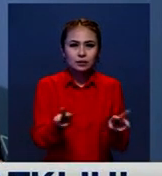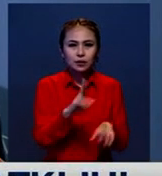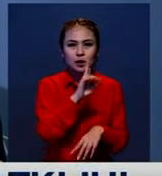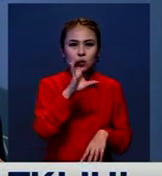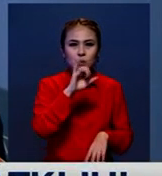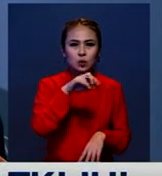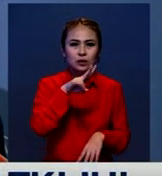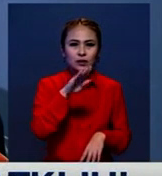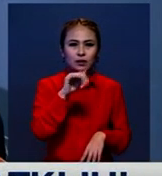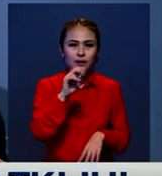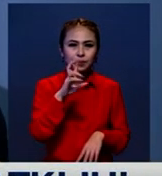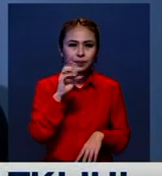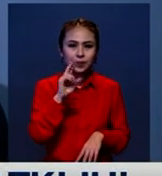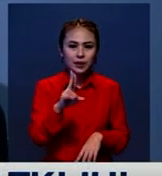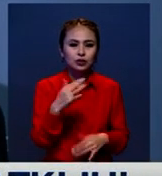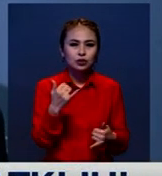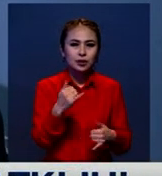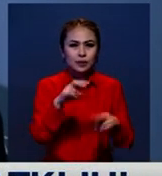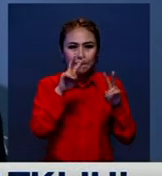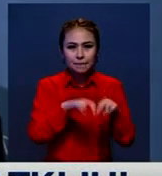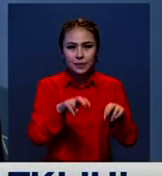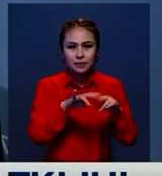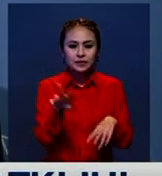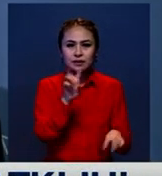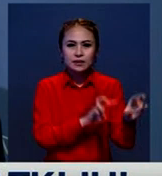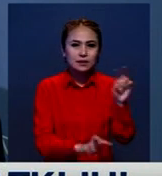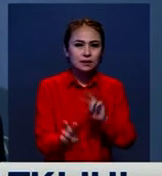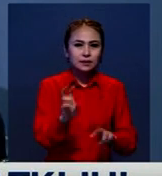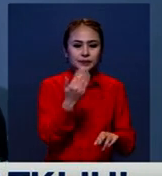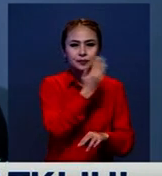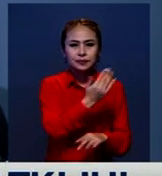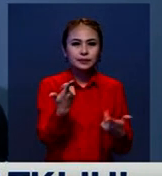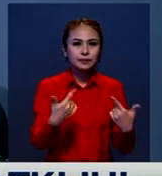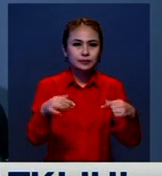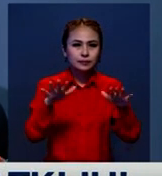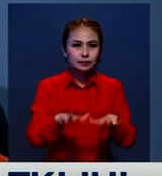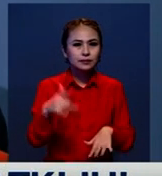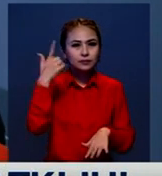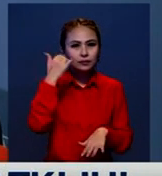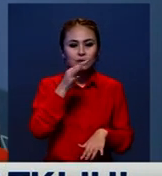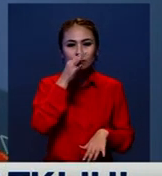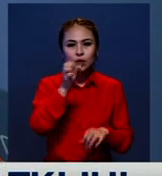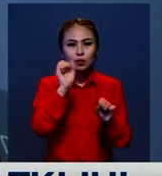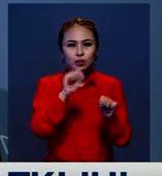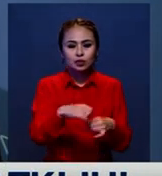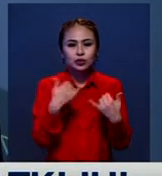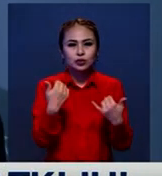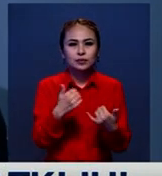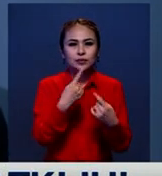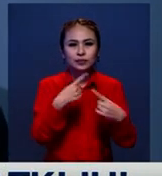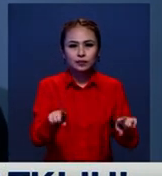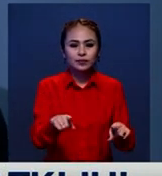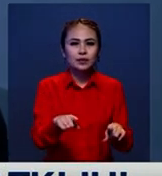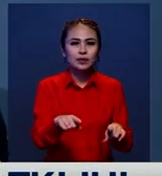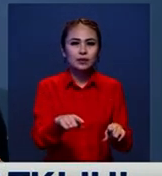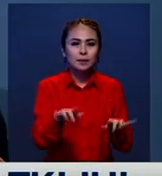Қанат Сұлтанбековке Интерпол желісі бойынша іздеу салынды. Олардың қайда екенін білеміз деп айтуға болады. Қазір өзге де